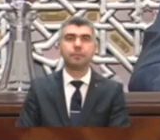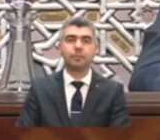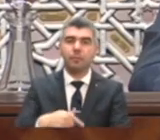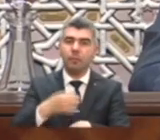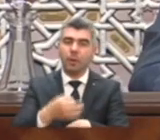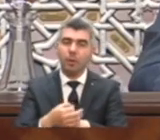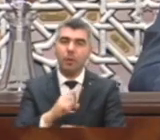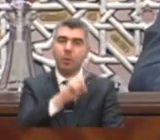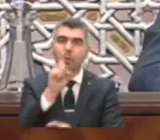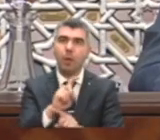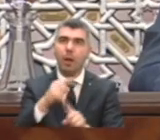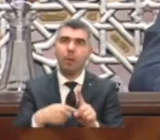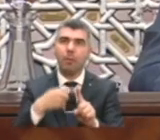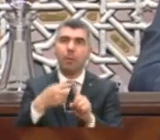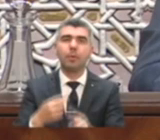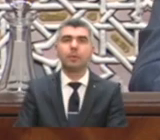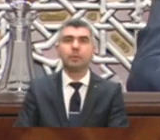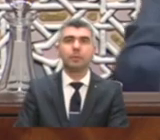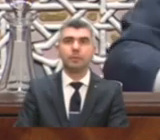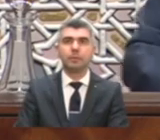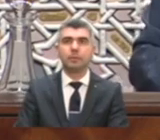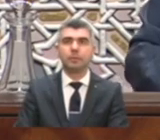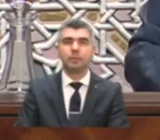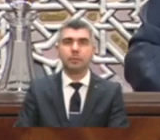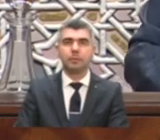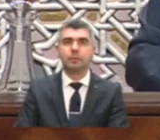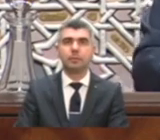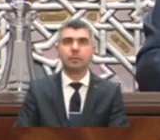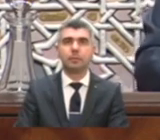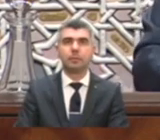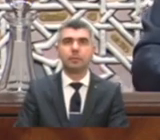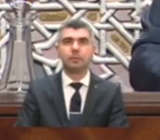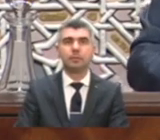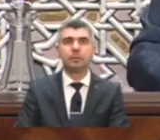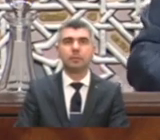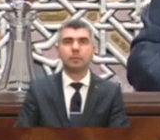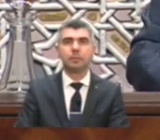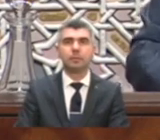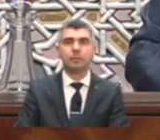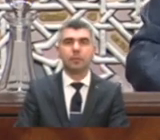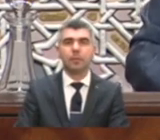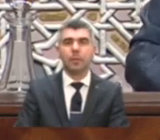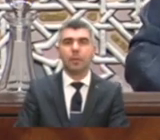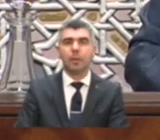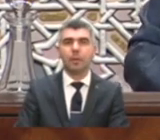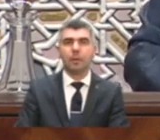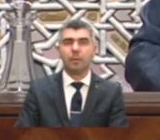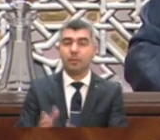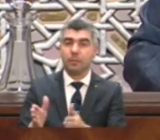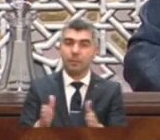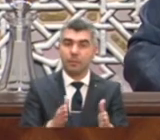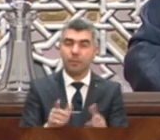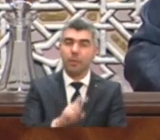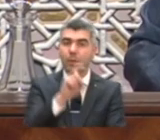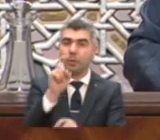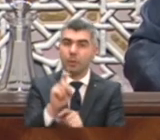من تعقيب إضافي؟ ليس هناك تعقيب إضافي. إذا نمر إلى